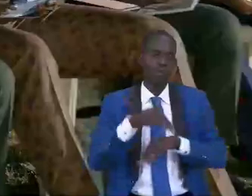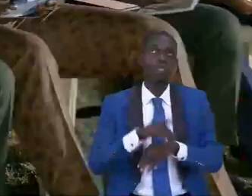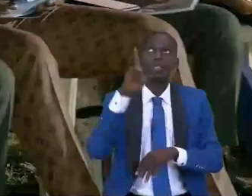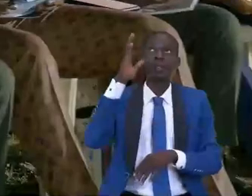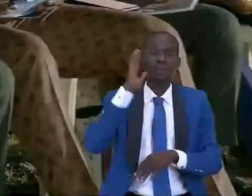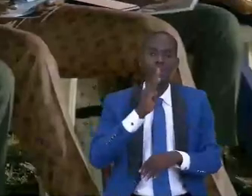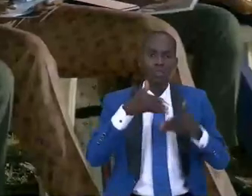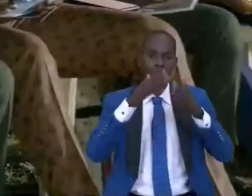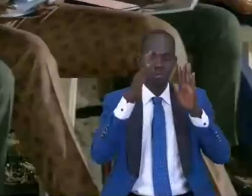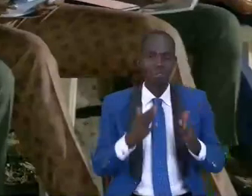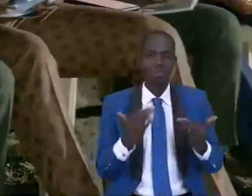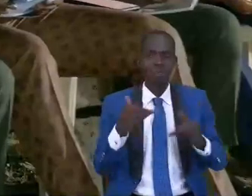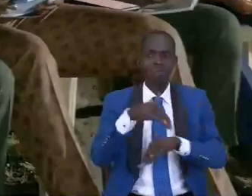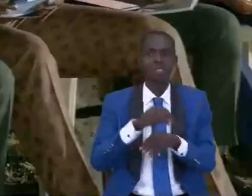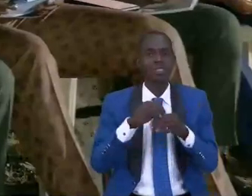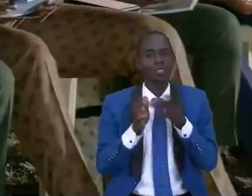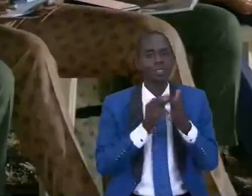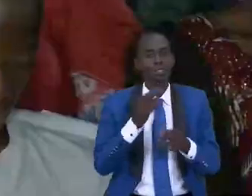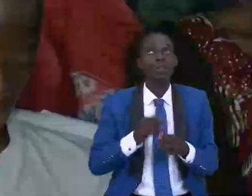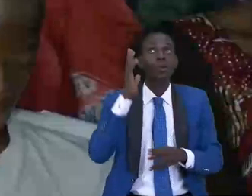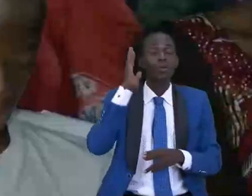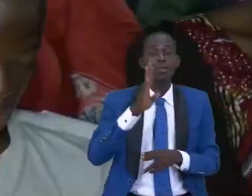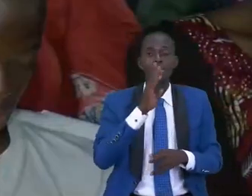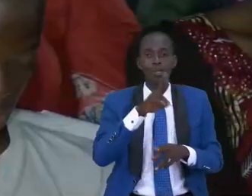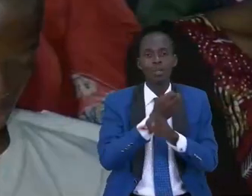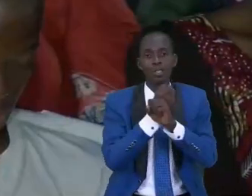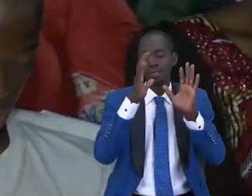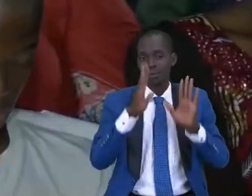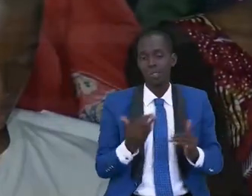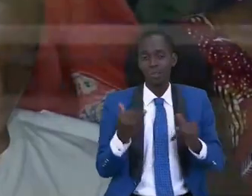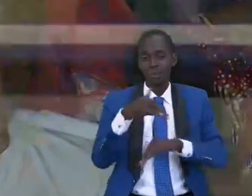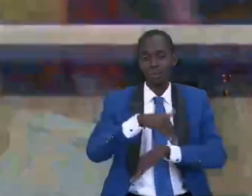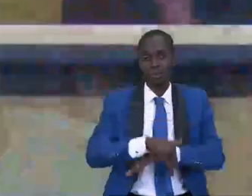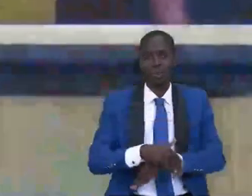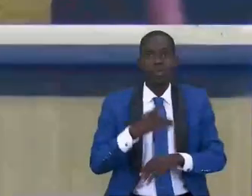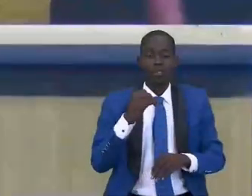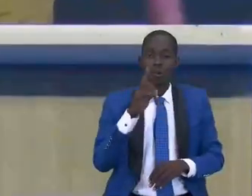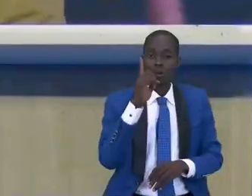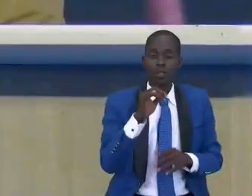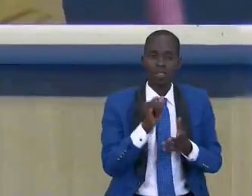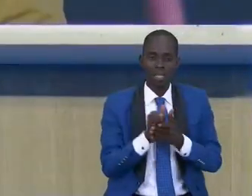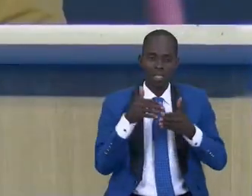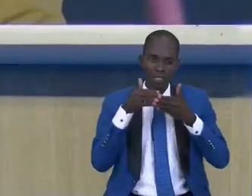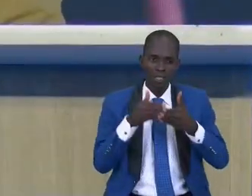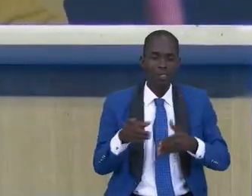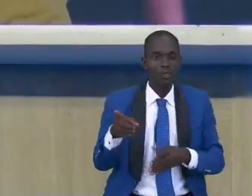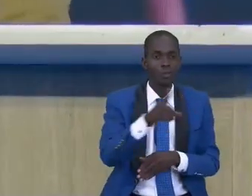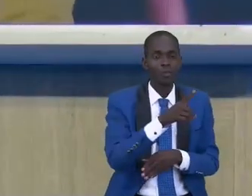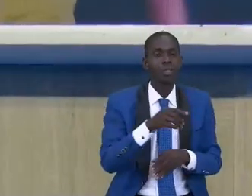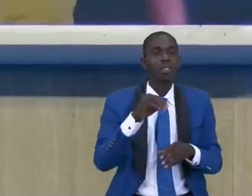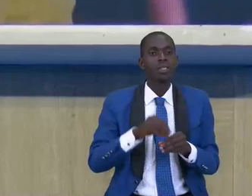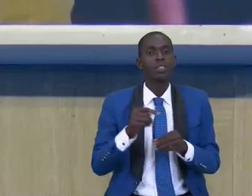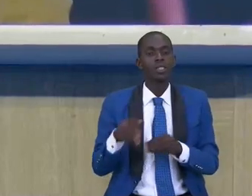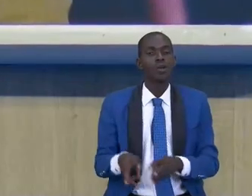ton directeur ce soir, ton rédempteur ce jour. C'est lui qui va te diriger. Il me dirige dans